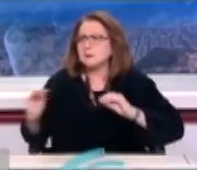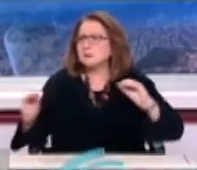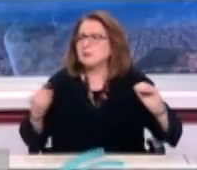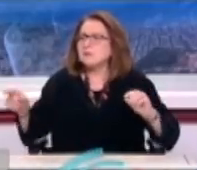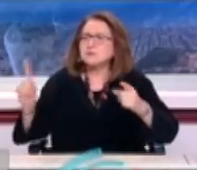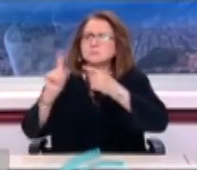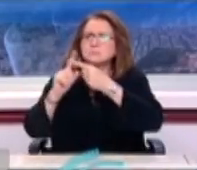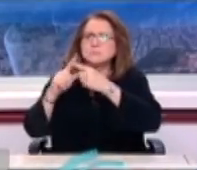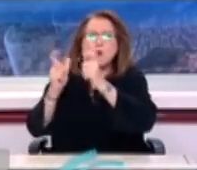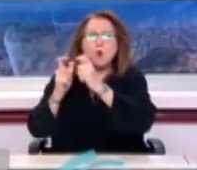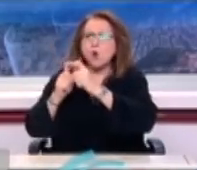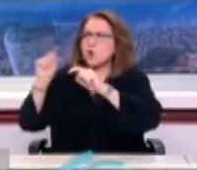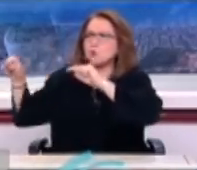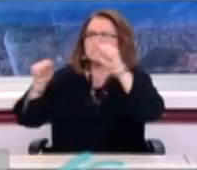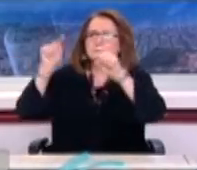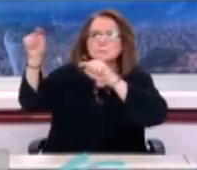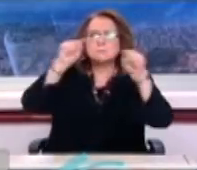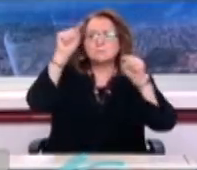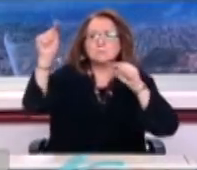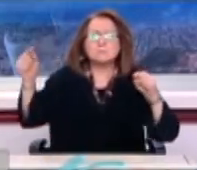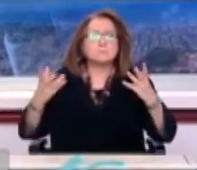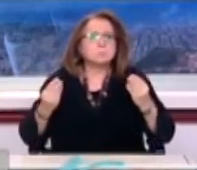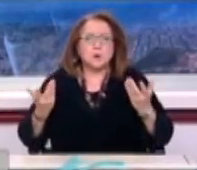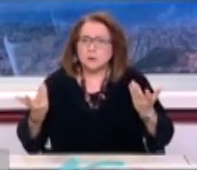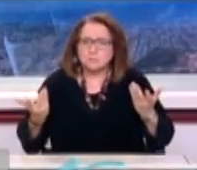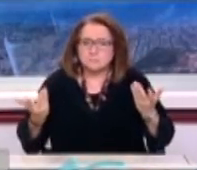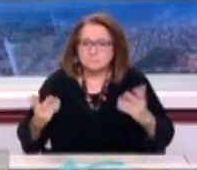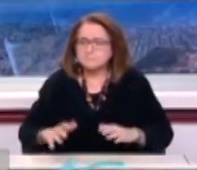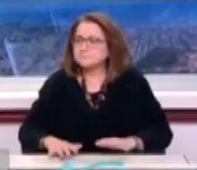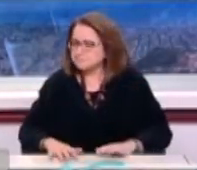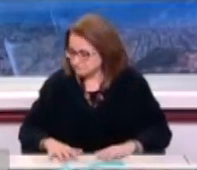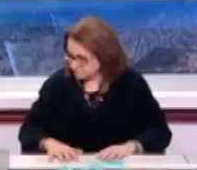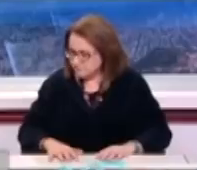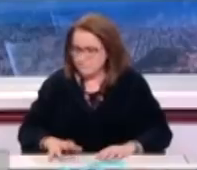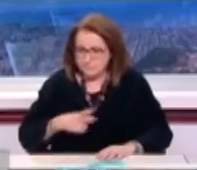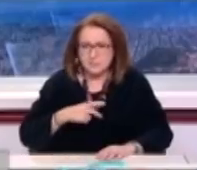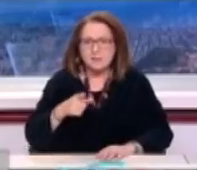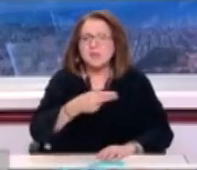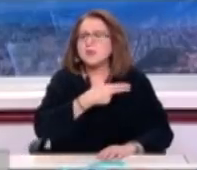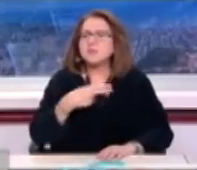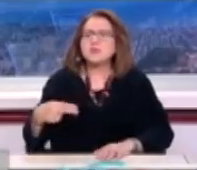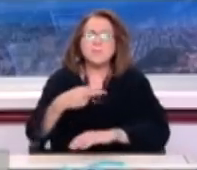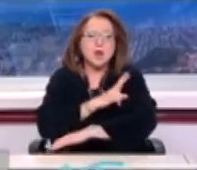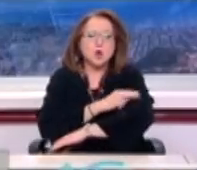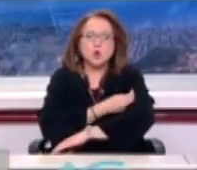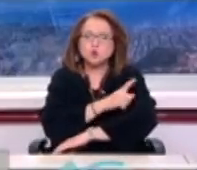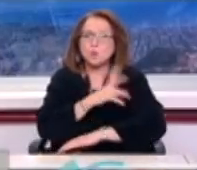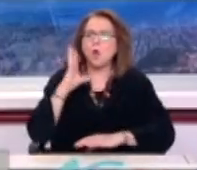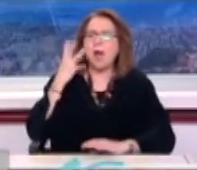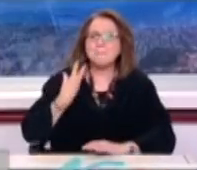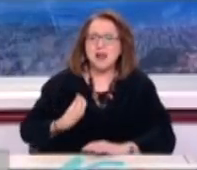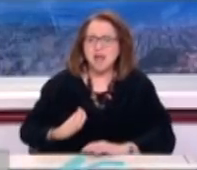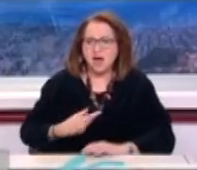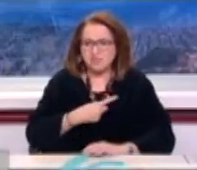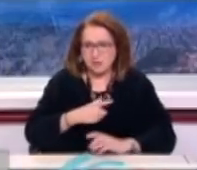σε αυτές τις περιοχές. Ωραία. Όσον αφορά το χειρισμό στα νοσοκομεία Αμαλιάδας και Ρίο, ο οποίος